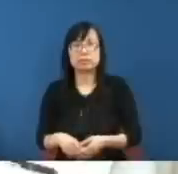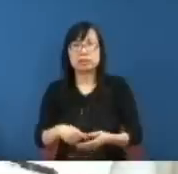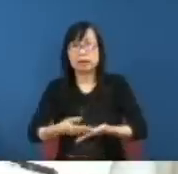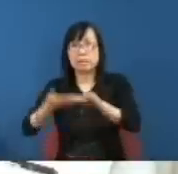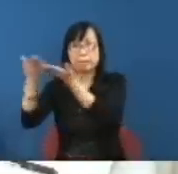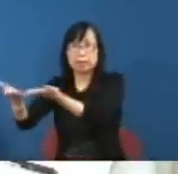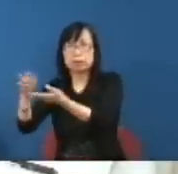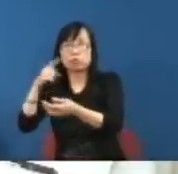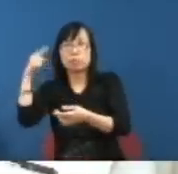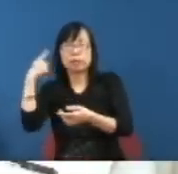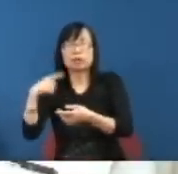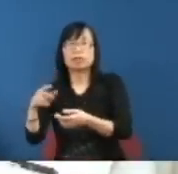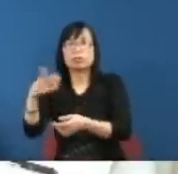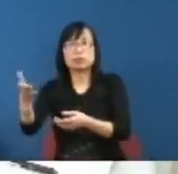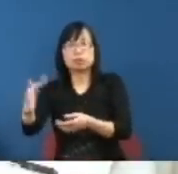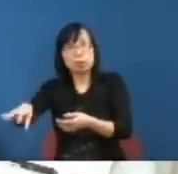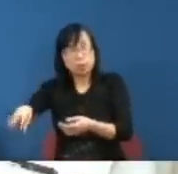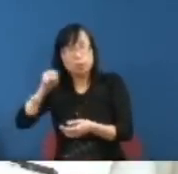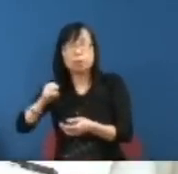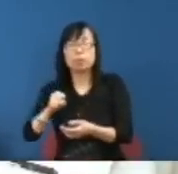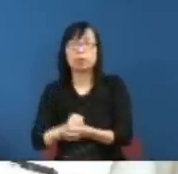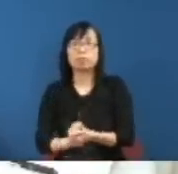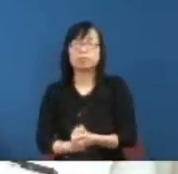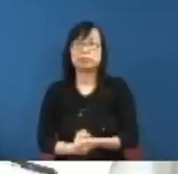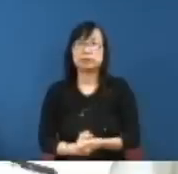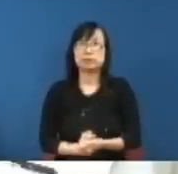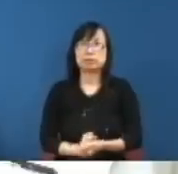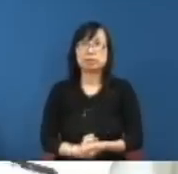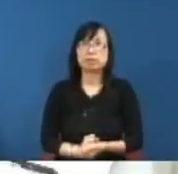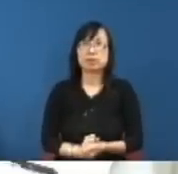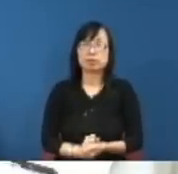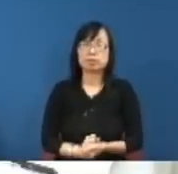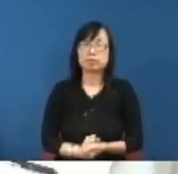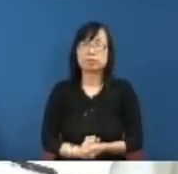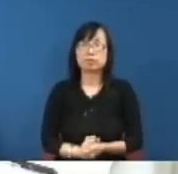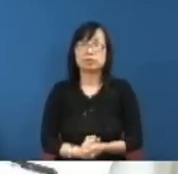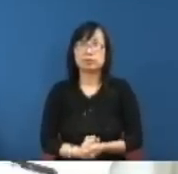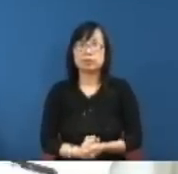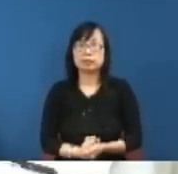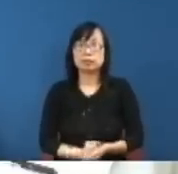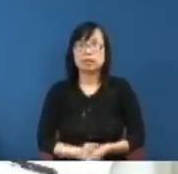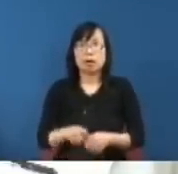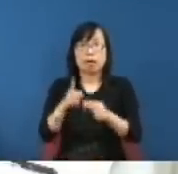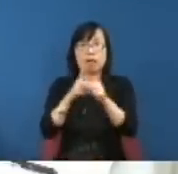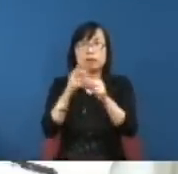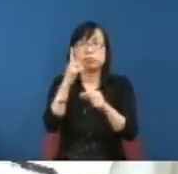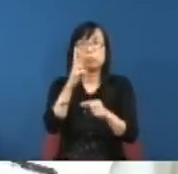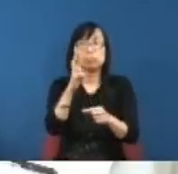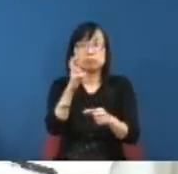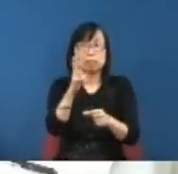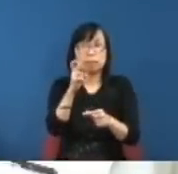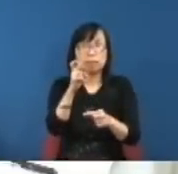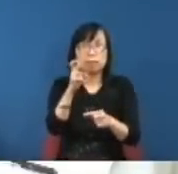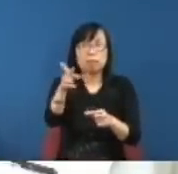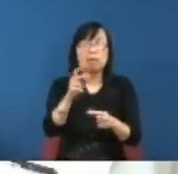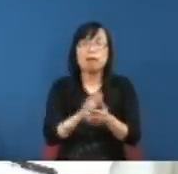資唔升得太高，或者係升呢個中產階級都享受到呢種